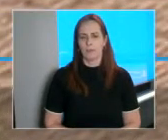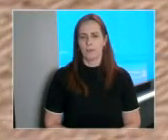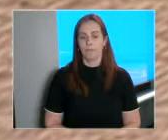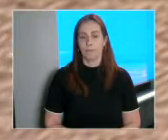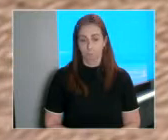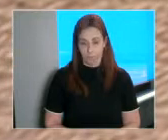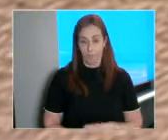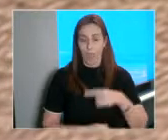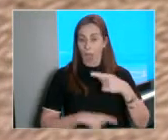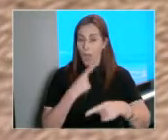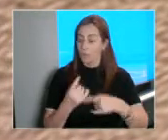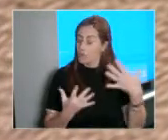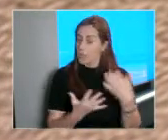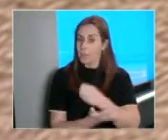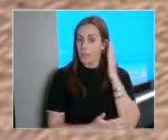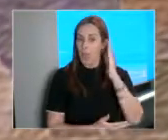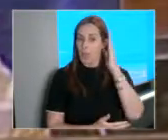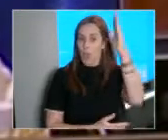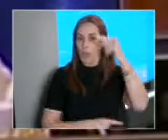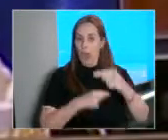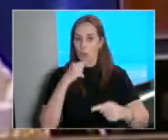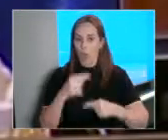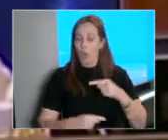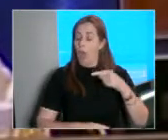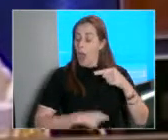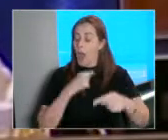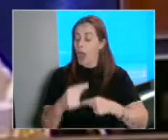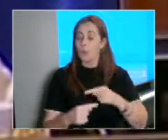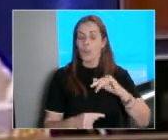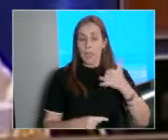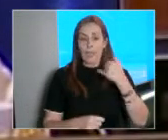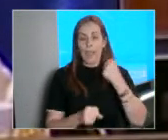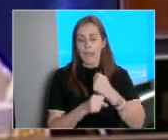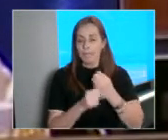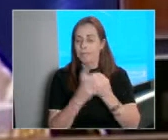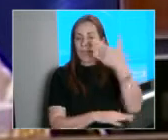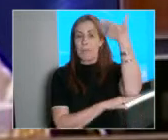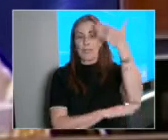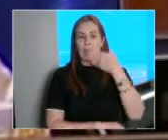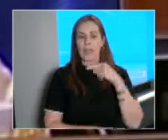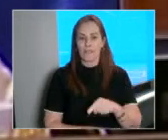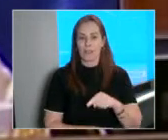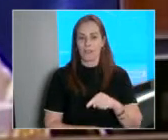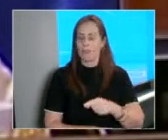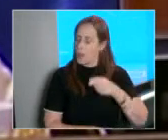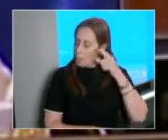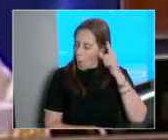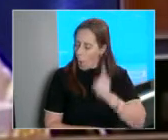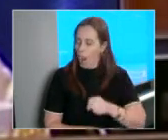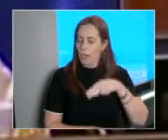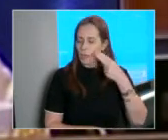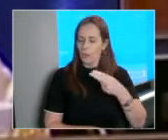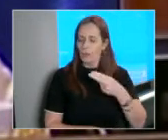הדור שזכה להגשים את חזון הדורות, הדור שזכה לכונן את המדינה העברית, מוכרח